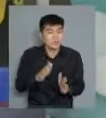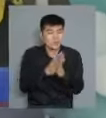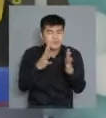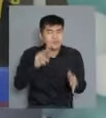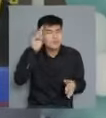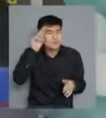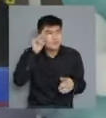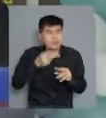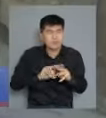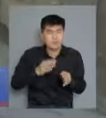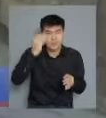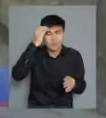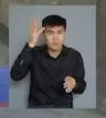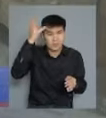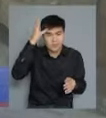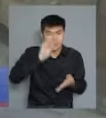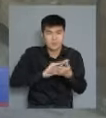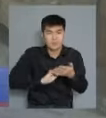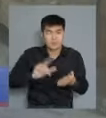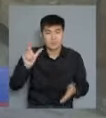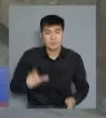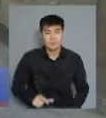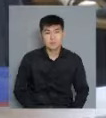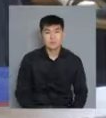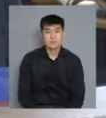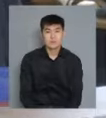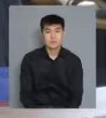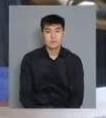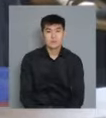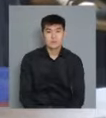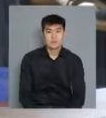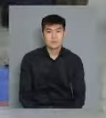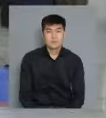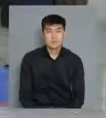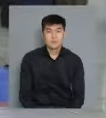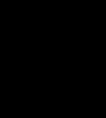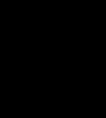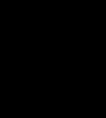углубленно изучит столь мудрого писателя. Айзада Габит, Тілекқабыл Ғұмаров, Алишер Төлеген, телеканал «Атырау».